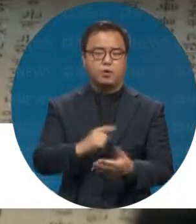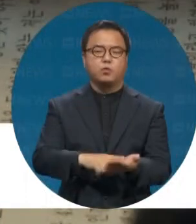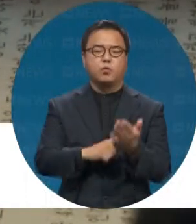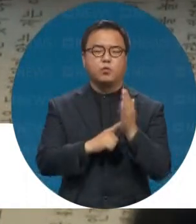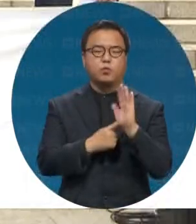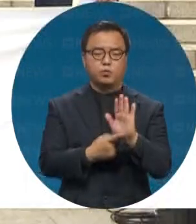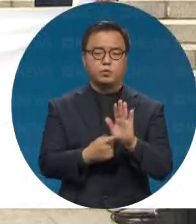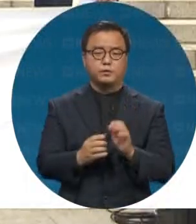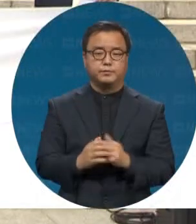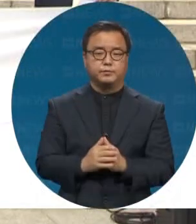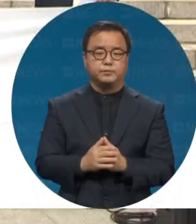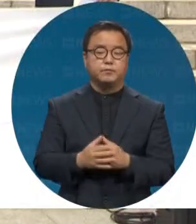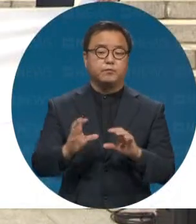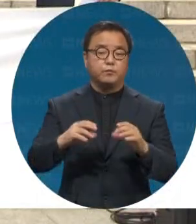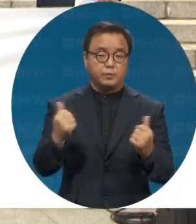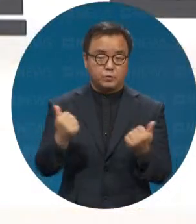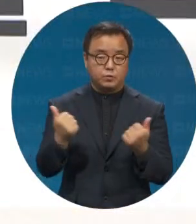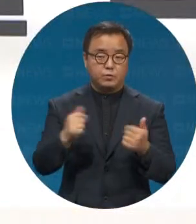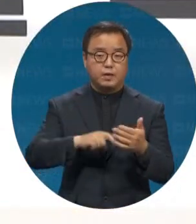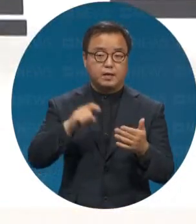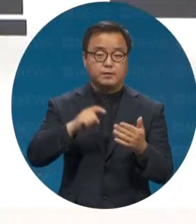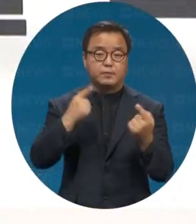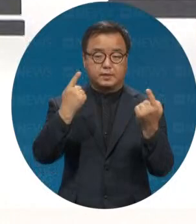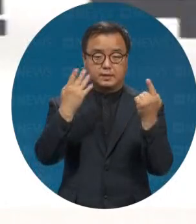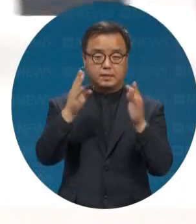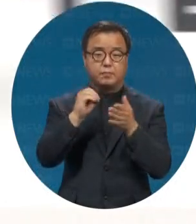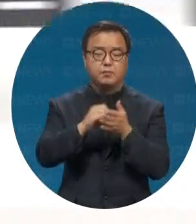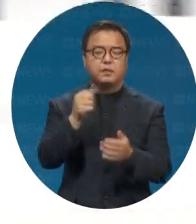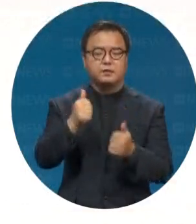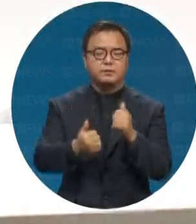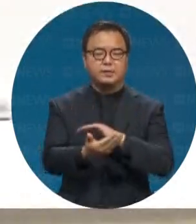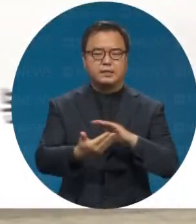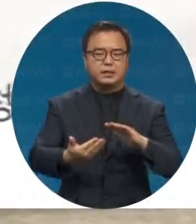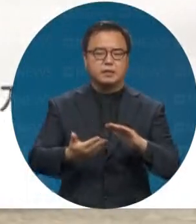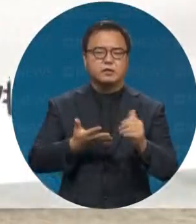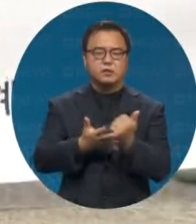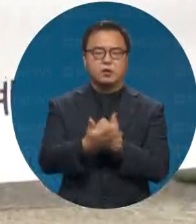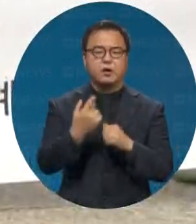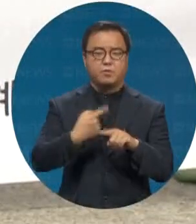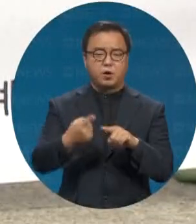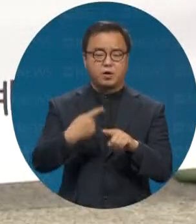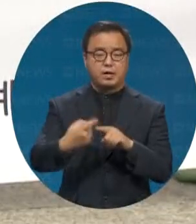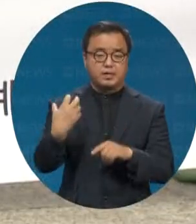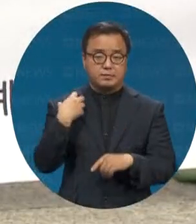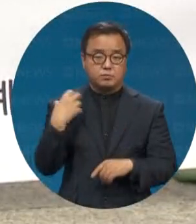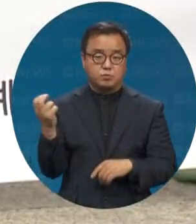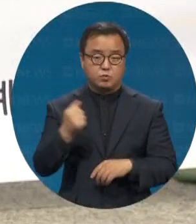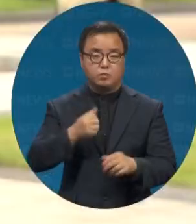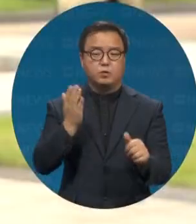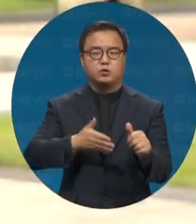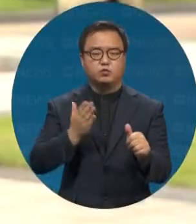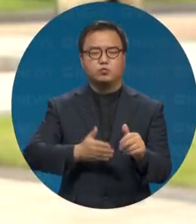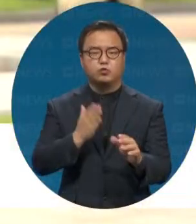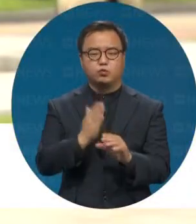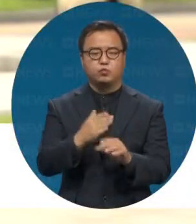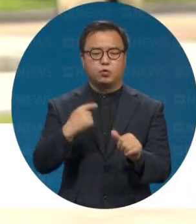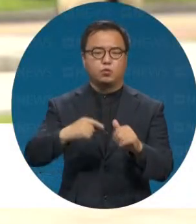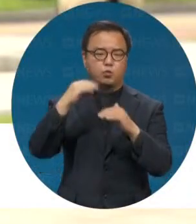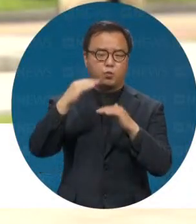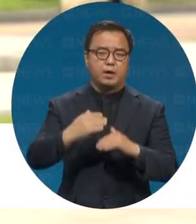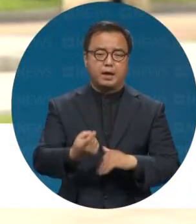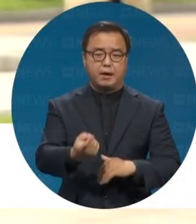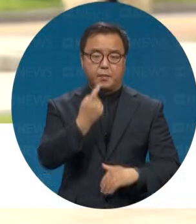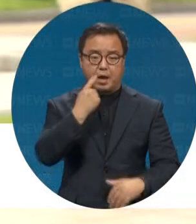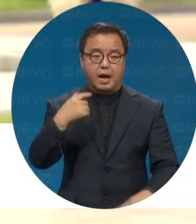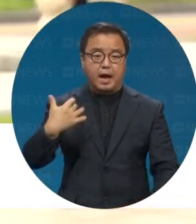있습니다 국회에선 수능도 이같은 사전 영향 평가에 흠모하는 버 감에 추진합니다 회복 과정에서 배우지 않은 문제가